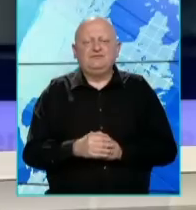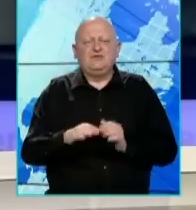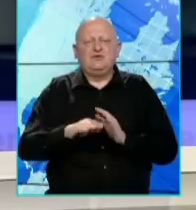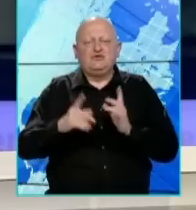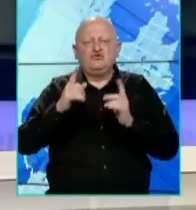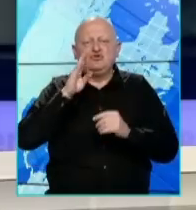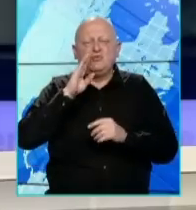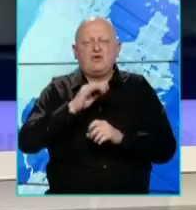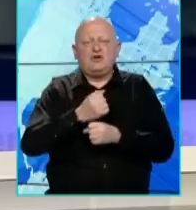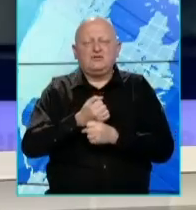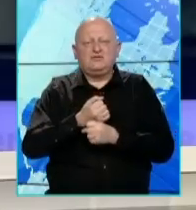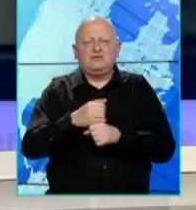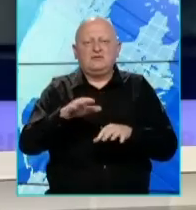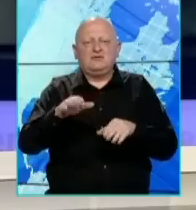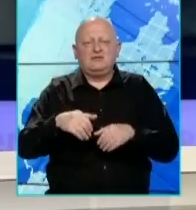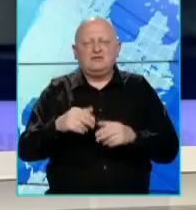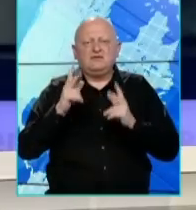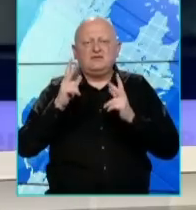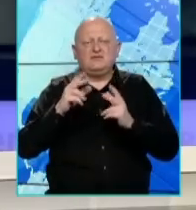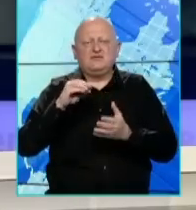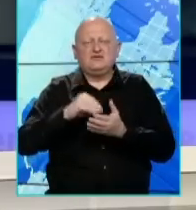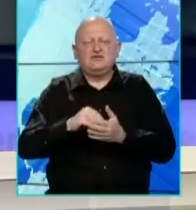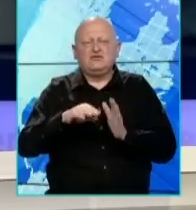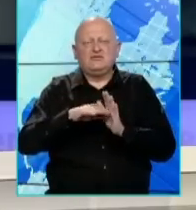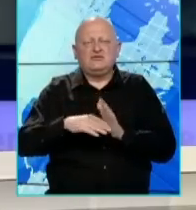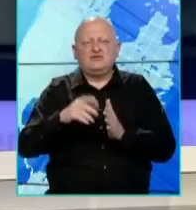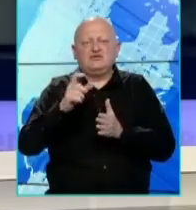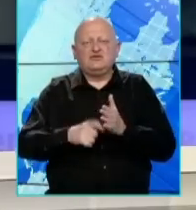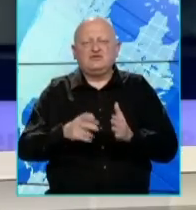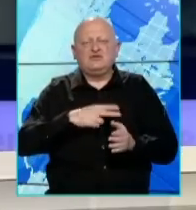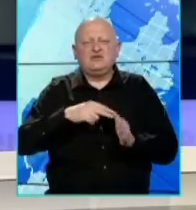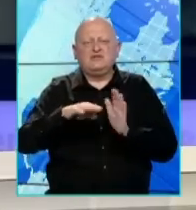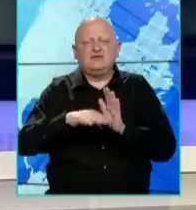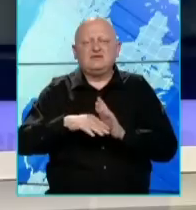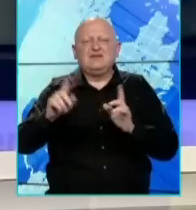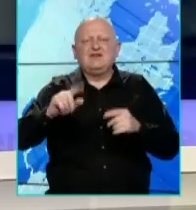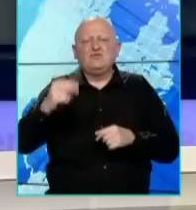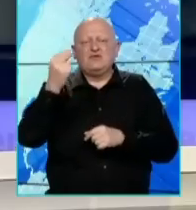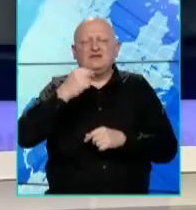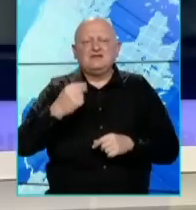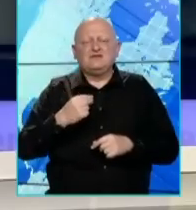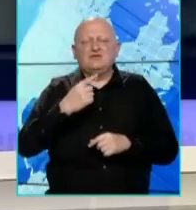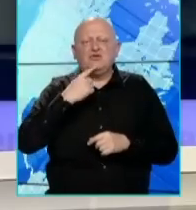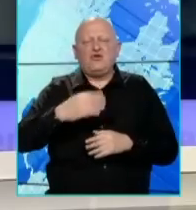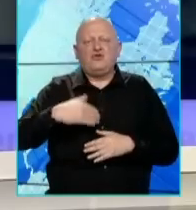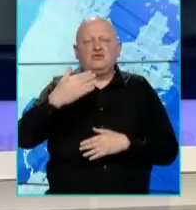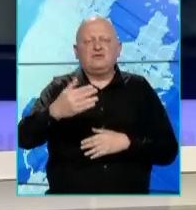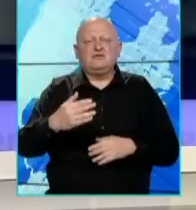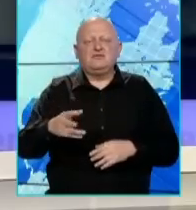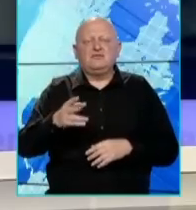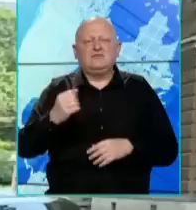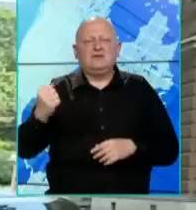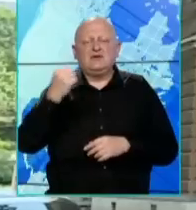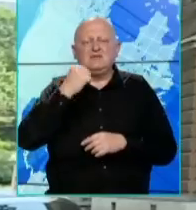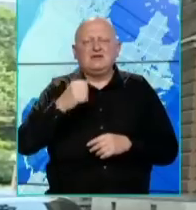Ustavni sud Bosne i Hercegovine primio je zahtjev za ocjenu ustavnosti članova Krivičnog zakona Republike Srpske, koji se odnose na